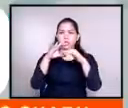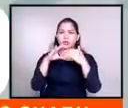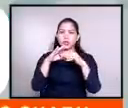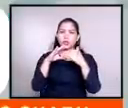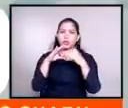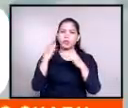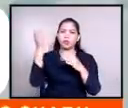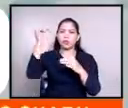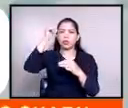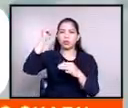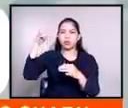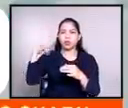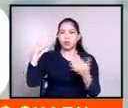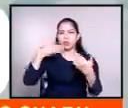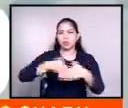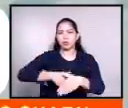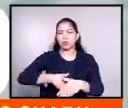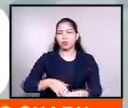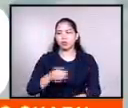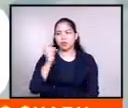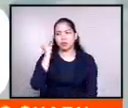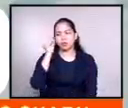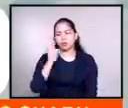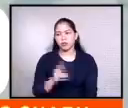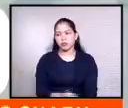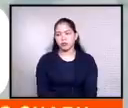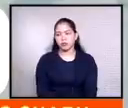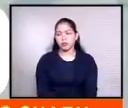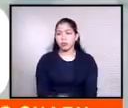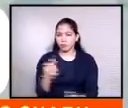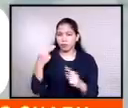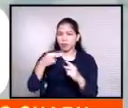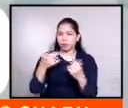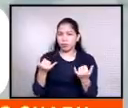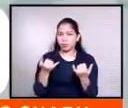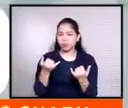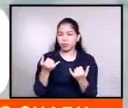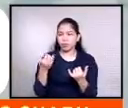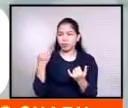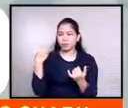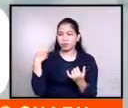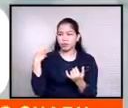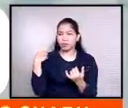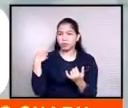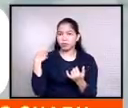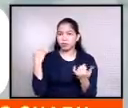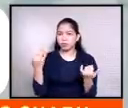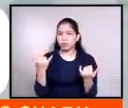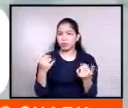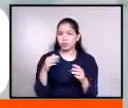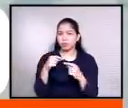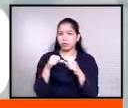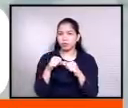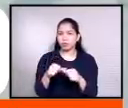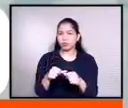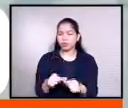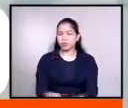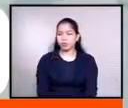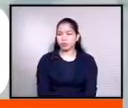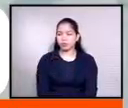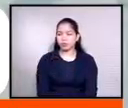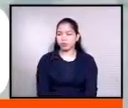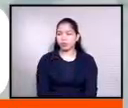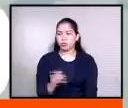Nag-chat po kami kagabi, sir. Okay. Hanggang ngayon po nasa employer pa rin siya, employer niya sa amo. Okay.